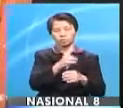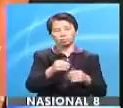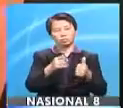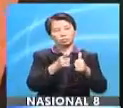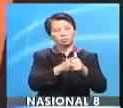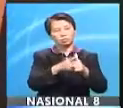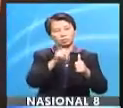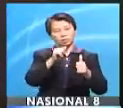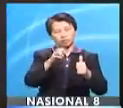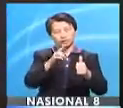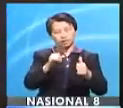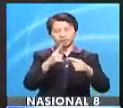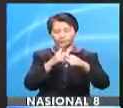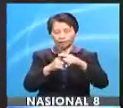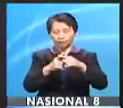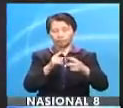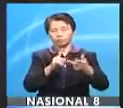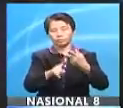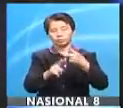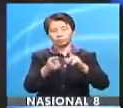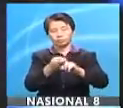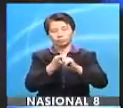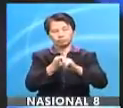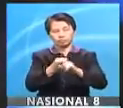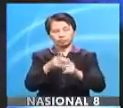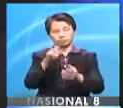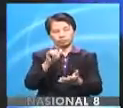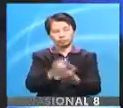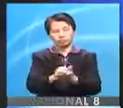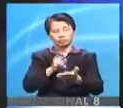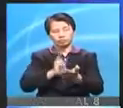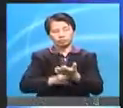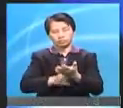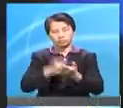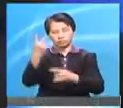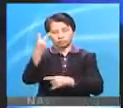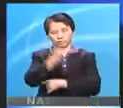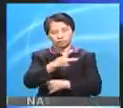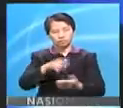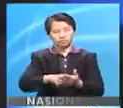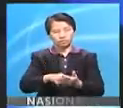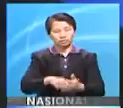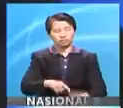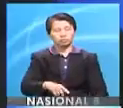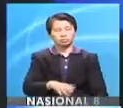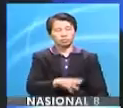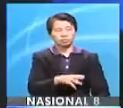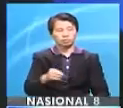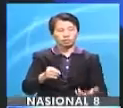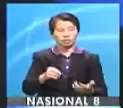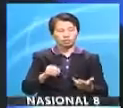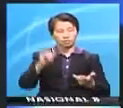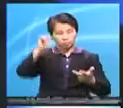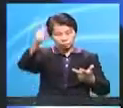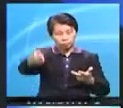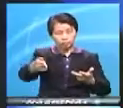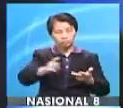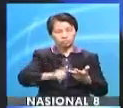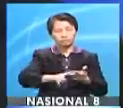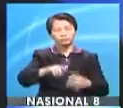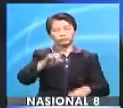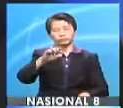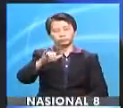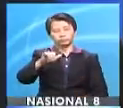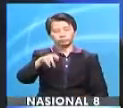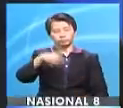iaitu ADMM Plus dan juga perjanjian deklarasi hasil perbincangan selama dua hari ini. Dan keesokan hari juga yang amat berhormat